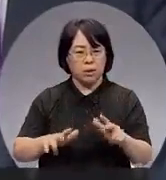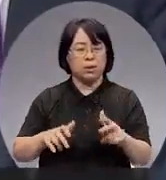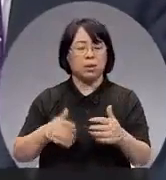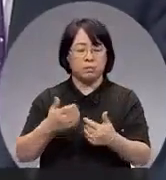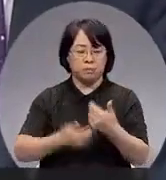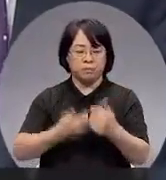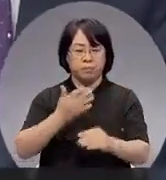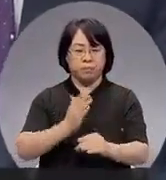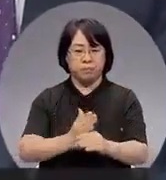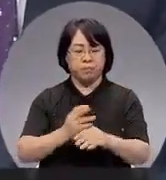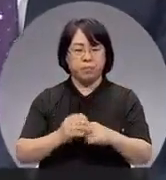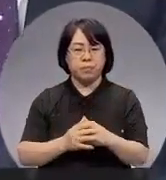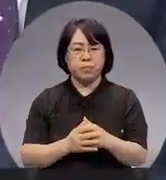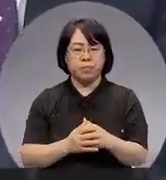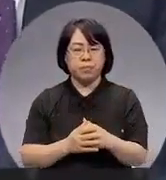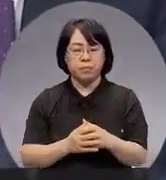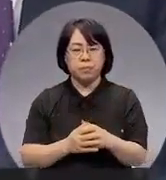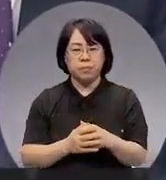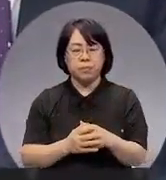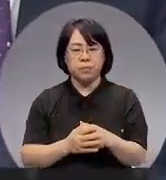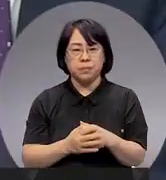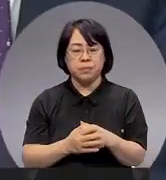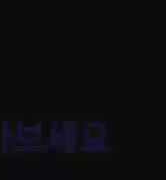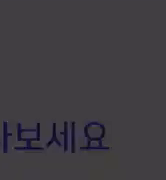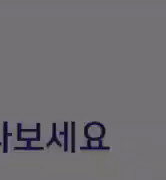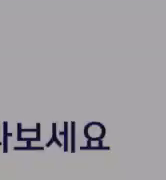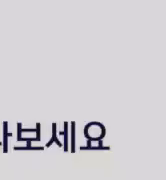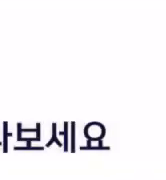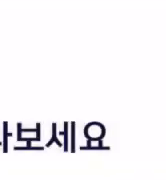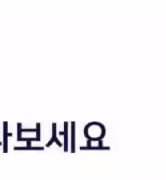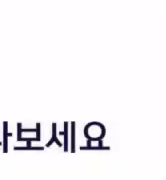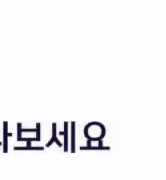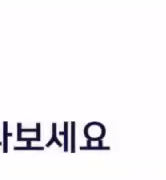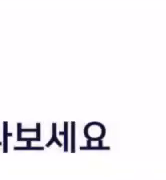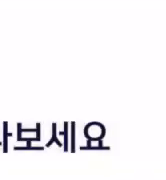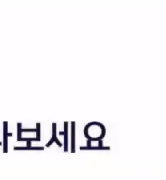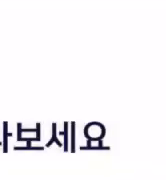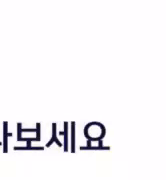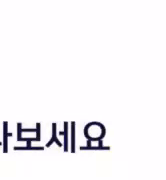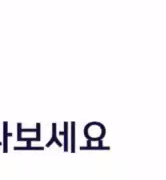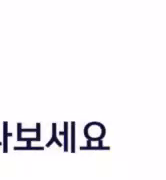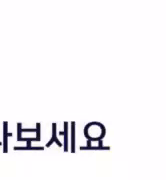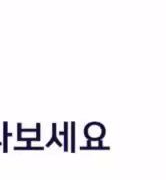올랐습니다. MBC 뉴스 김영일입니다.